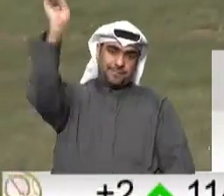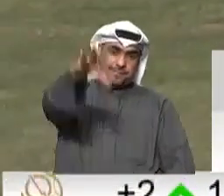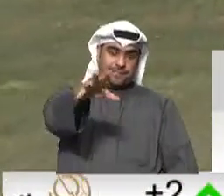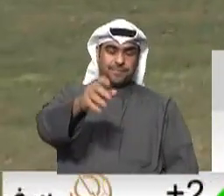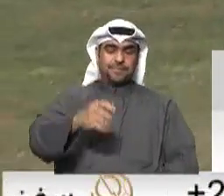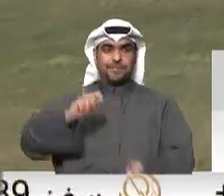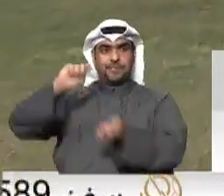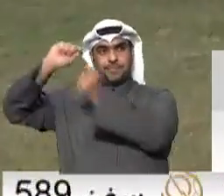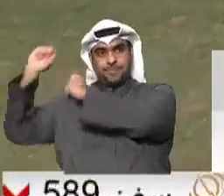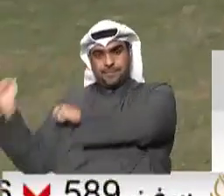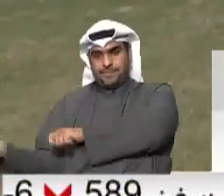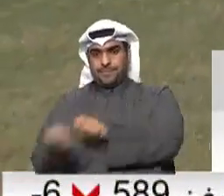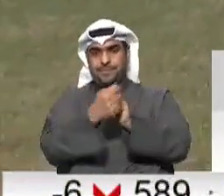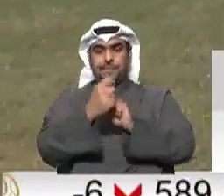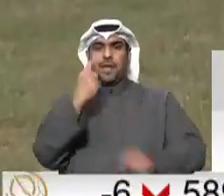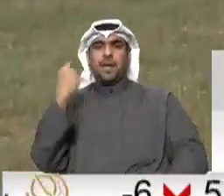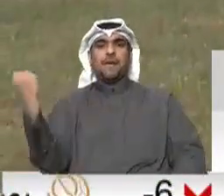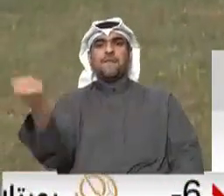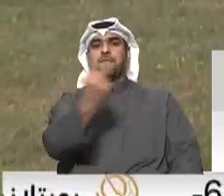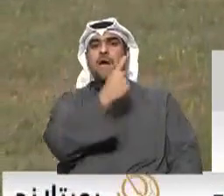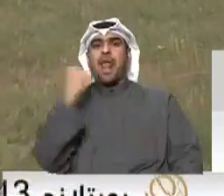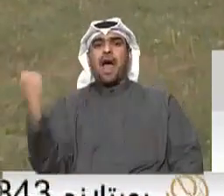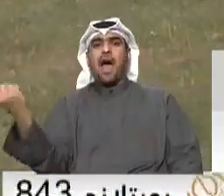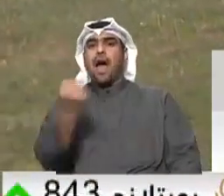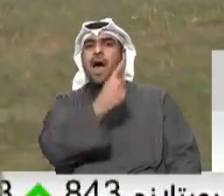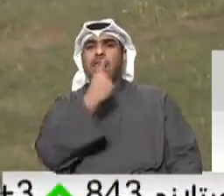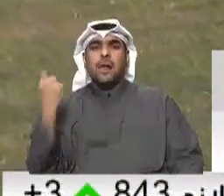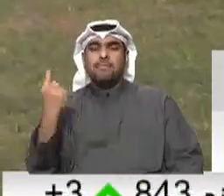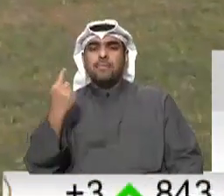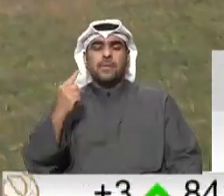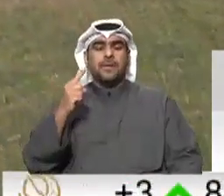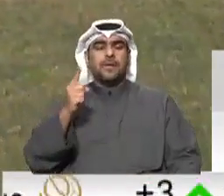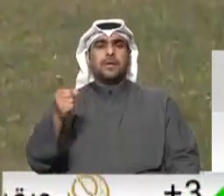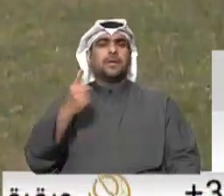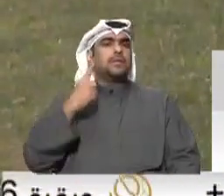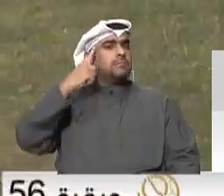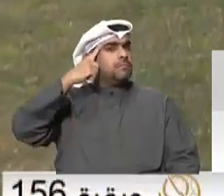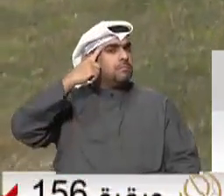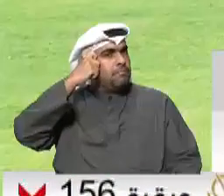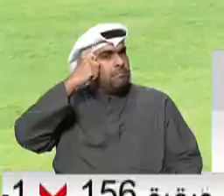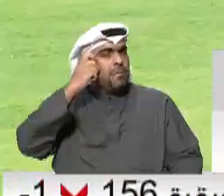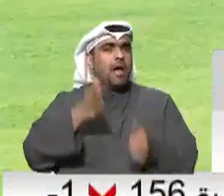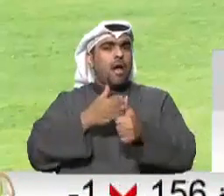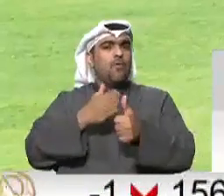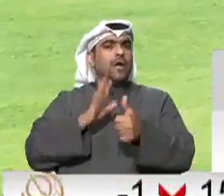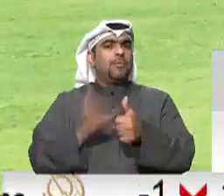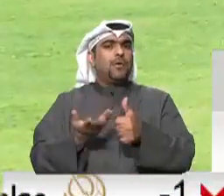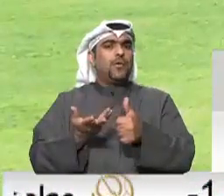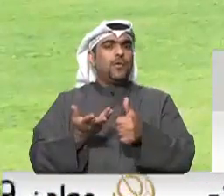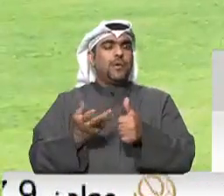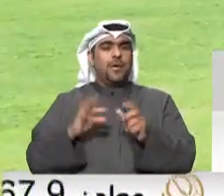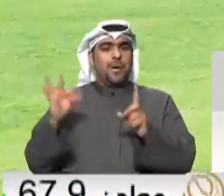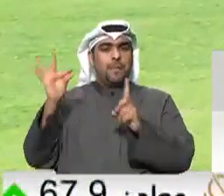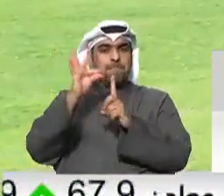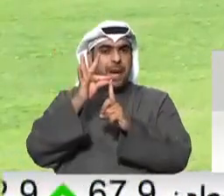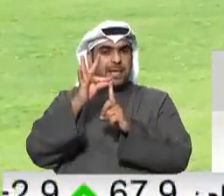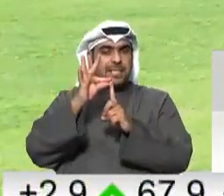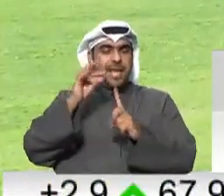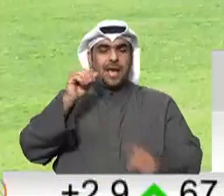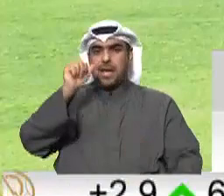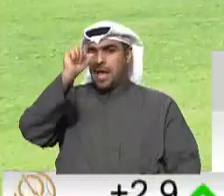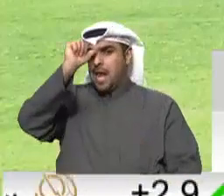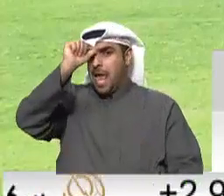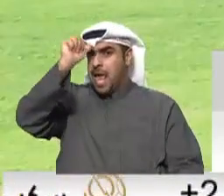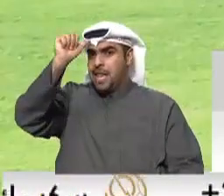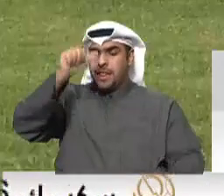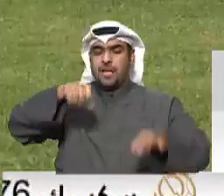عالميا والتي تعد الاولى عند دول الهند وباكستان واستراليا فمن الوهله الاولى نلاحظ رمي